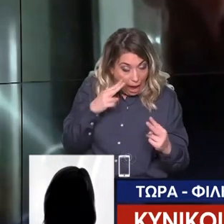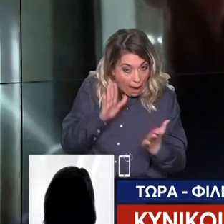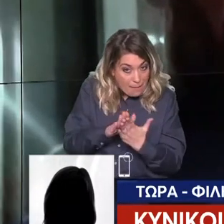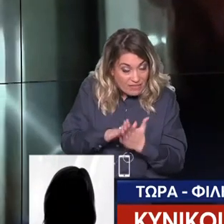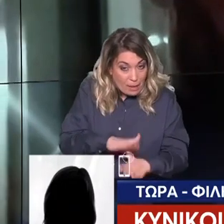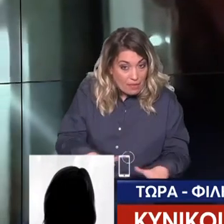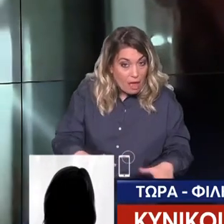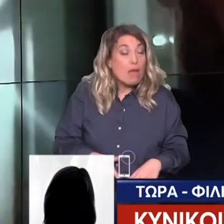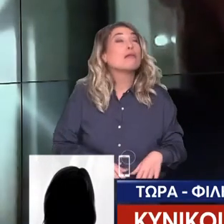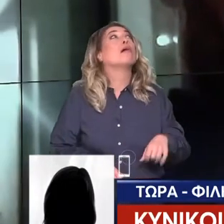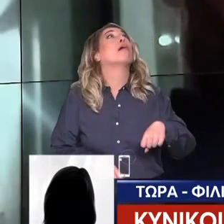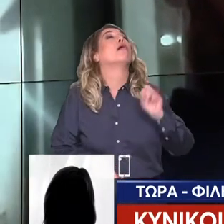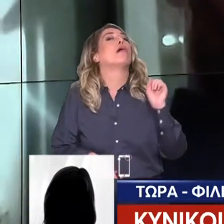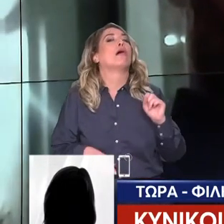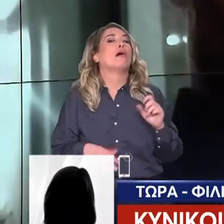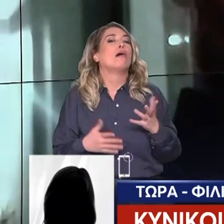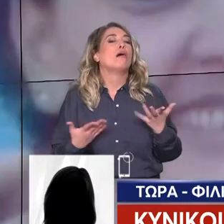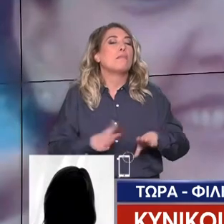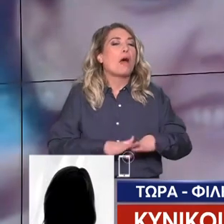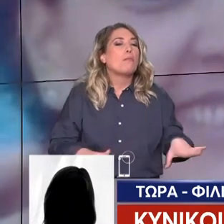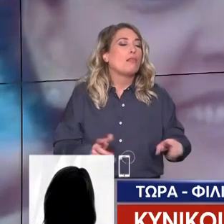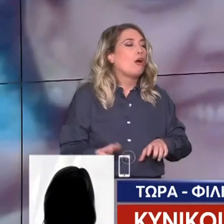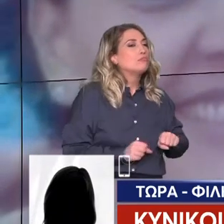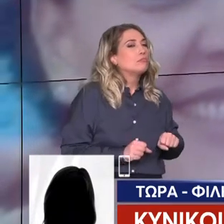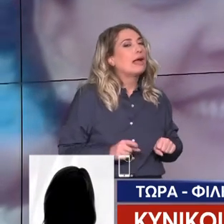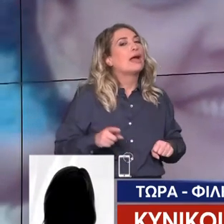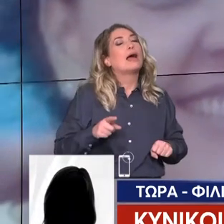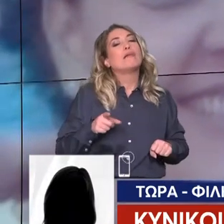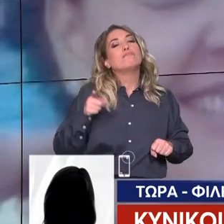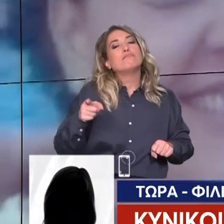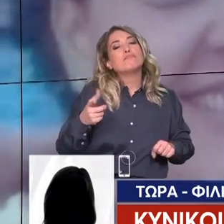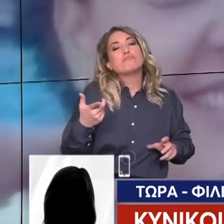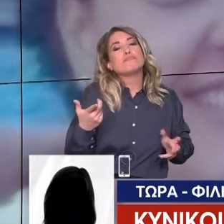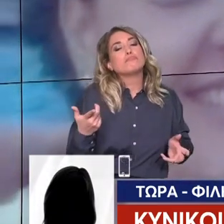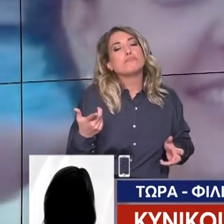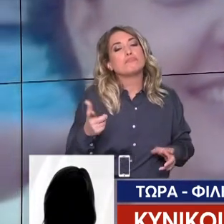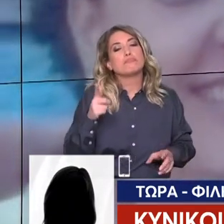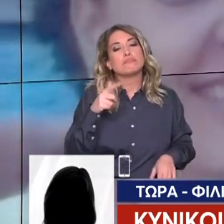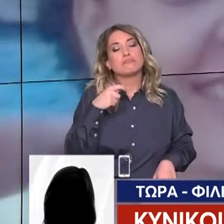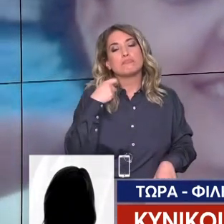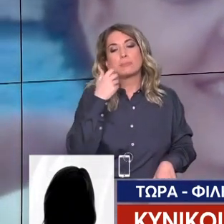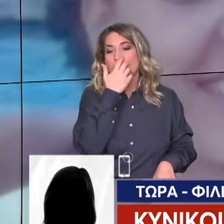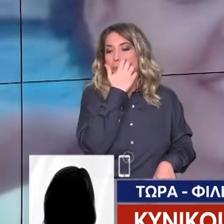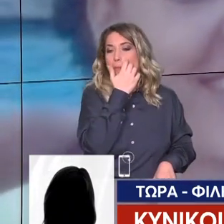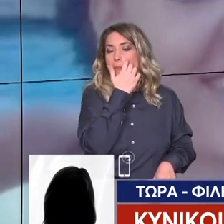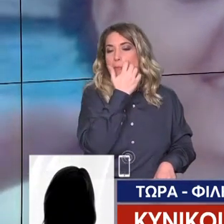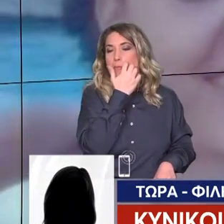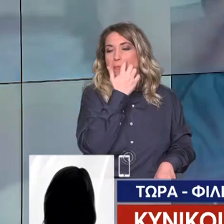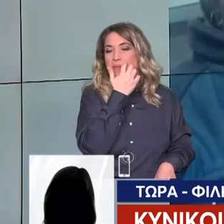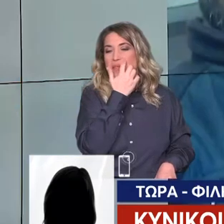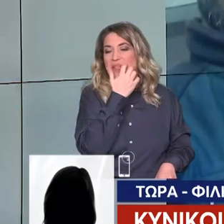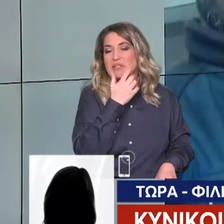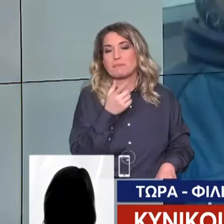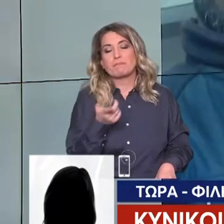Τα είχε πάρει τα παιδιά ένα βράδυ. Τα είχε εξαφανίσει και η μητέρα των παιδιών μαζί με τη μητέρα